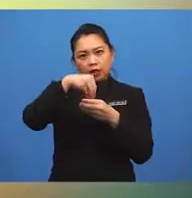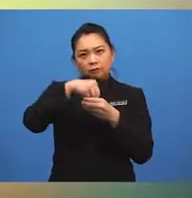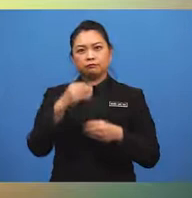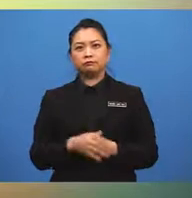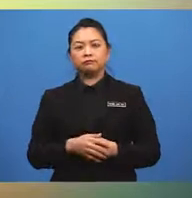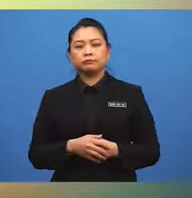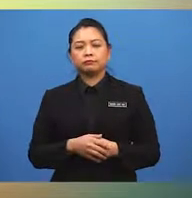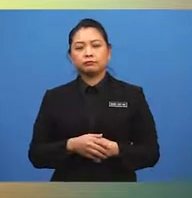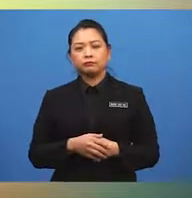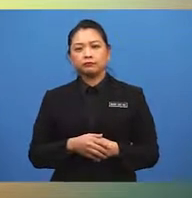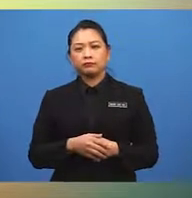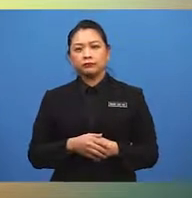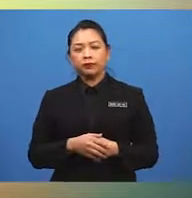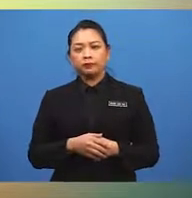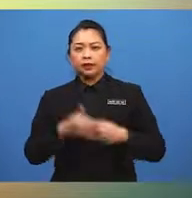dalamnya.